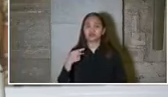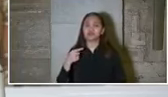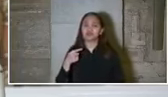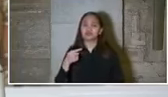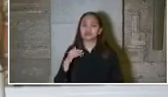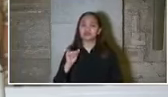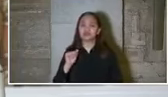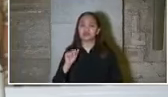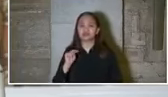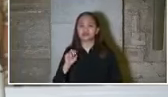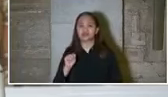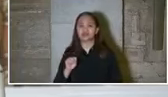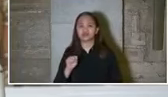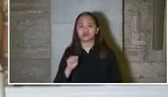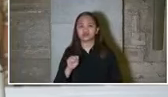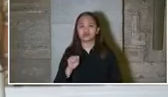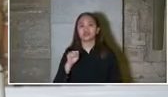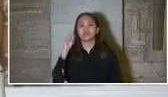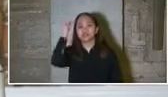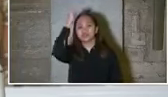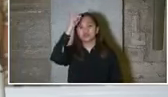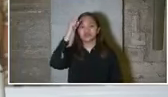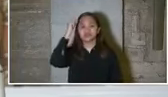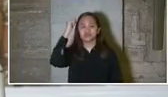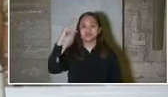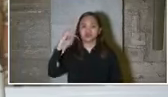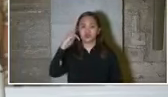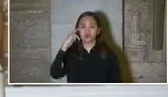the Christians in Corinth,